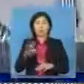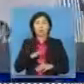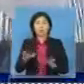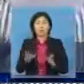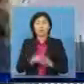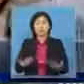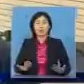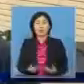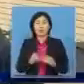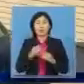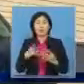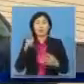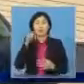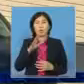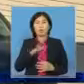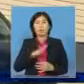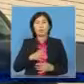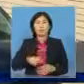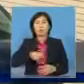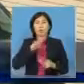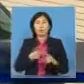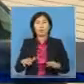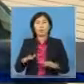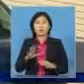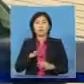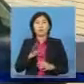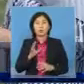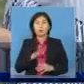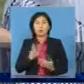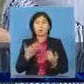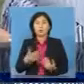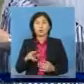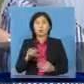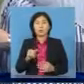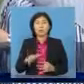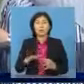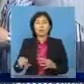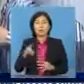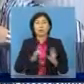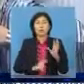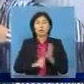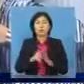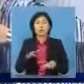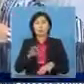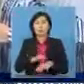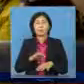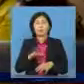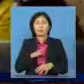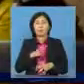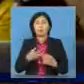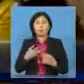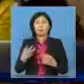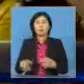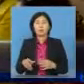Вместе они прожили 14 лет. Вырастили 6 детей в селе Толыбае Тегибийского района. Но сначала серьезную травму позвоночника получил